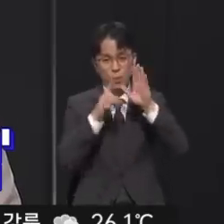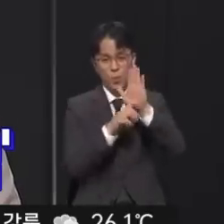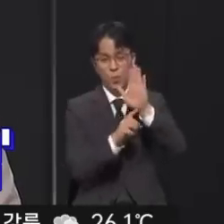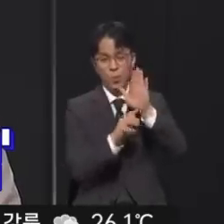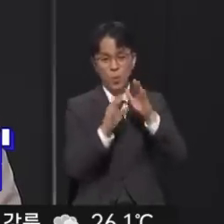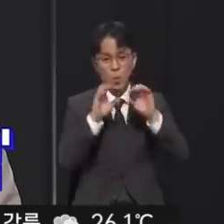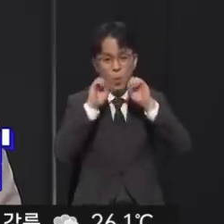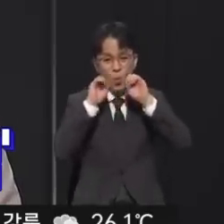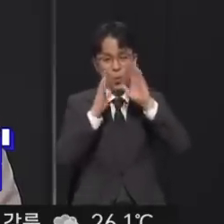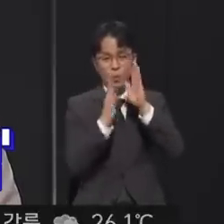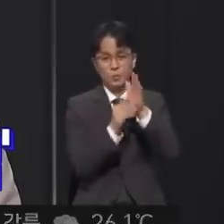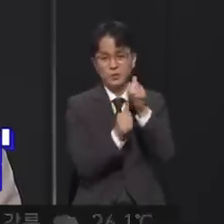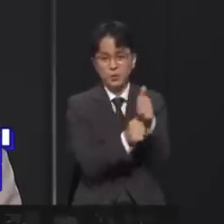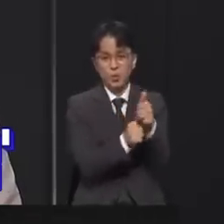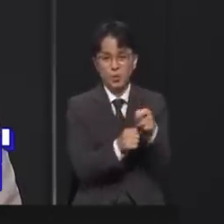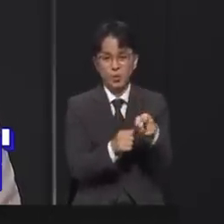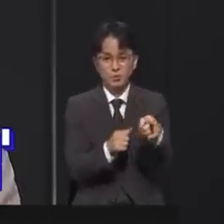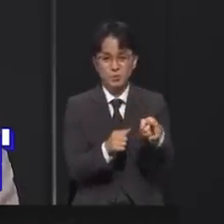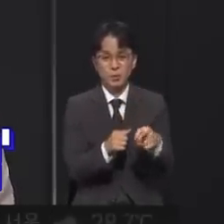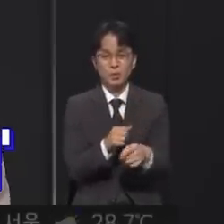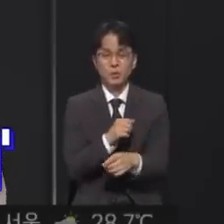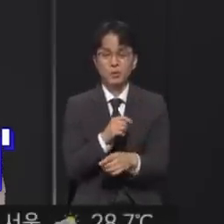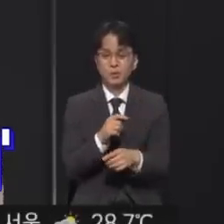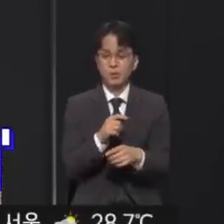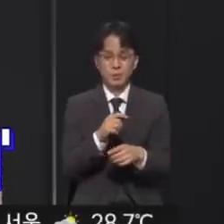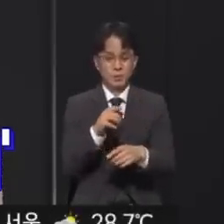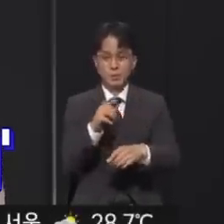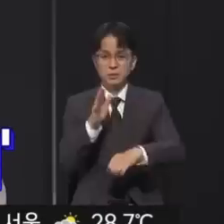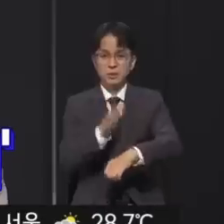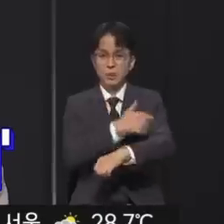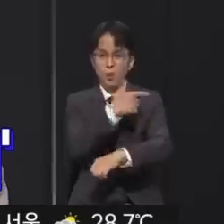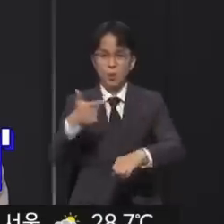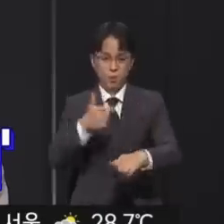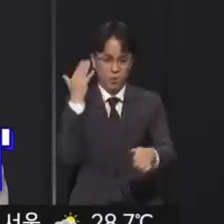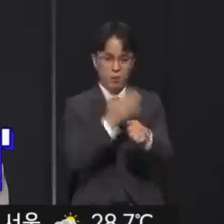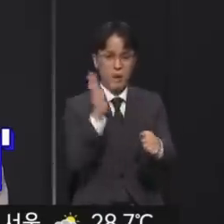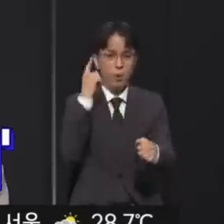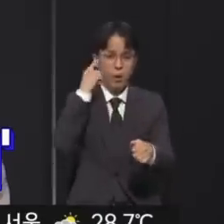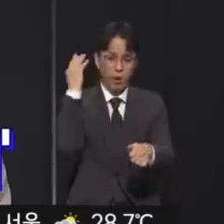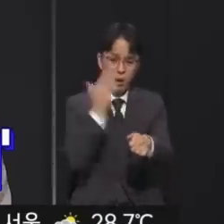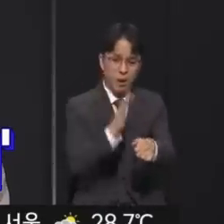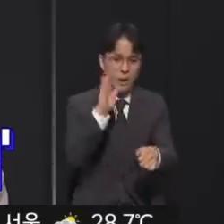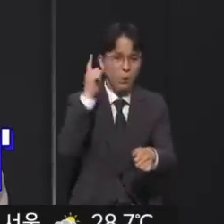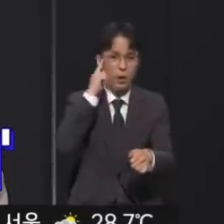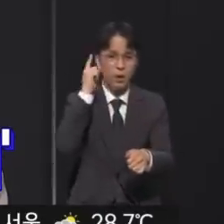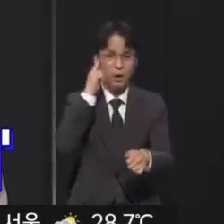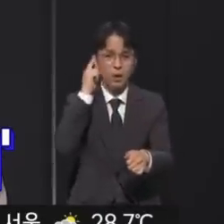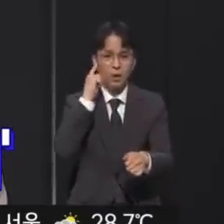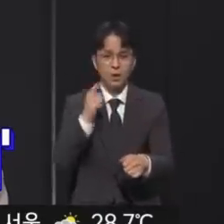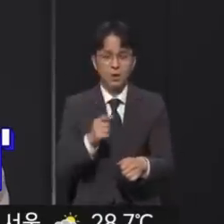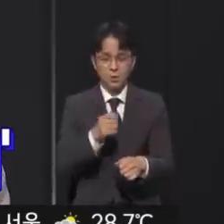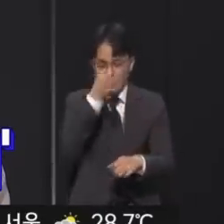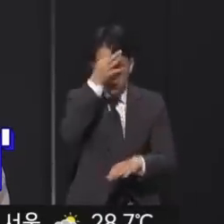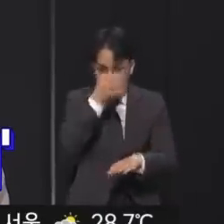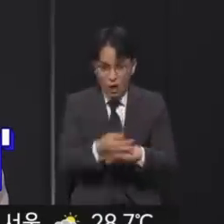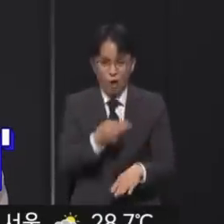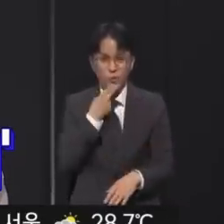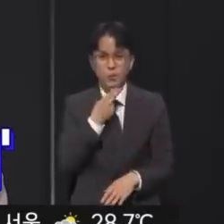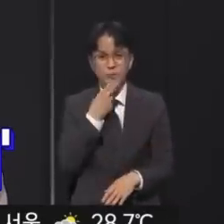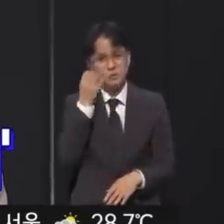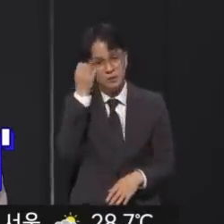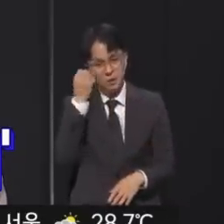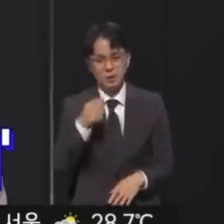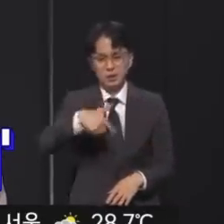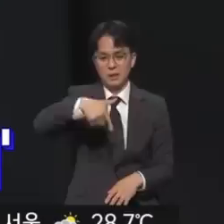되면 비서실장이 사과 해야 되는 문제점인 이건 도대체 왜 이렇게 하는지도 이해를 할 수가 없습니다 예 저는 이 사진 보면서 몇 가지 점에서